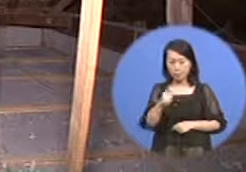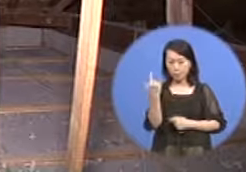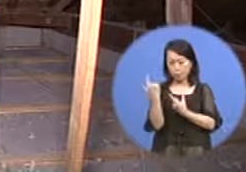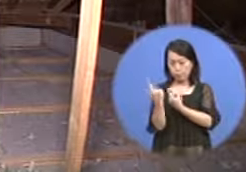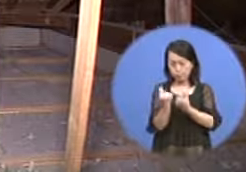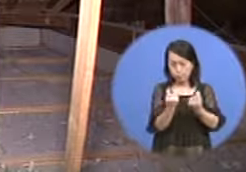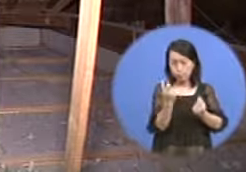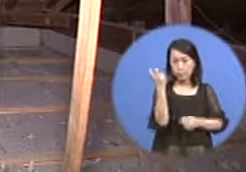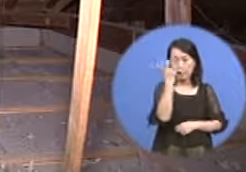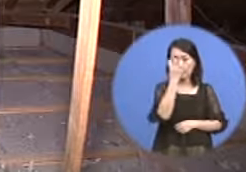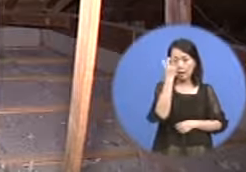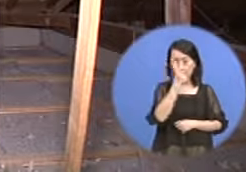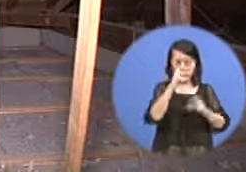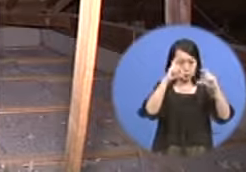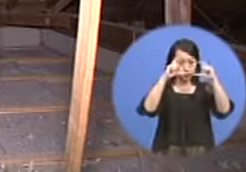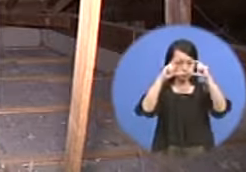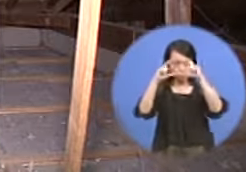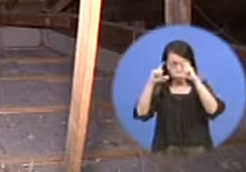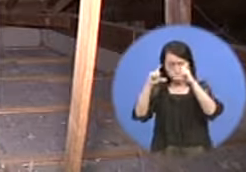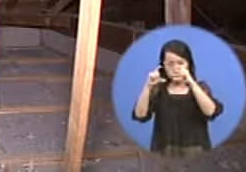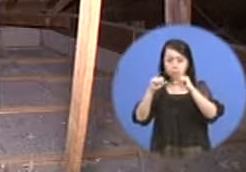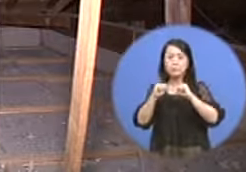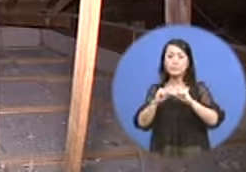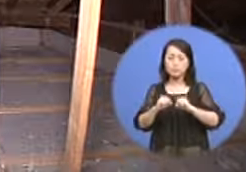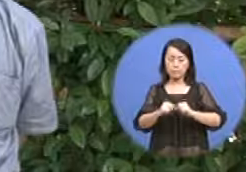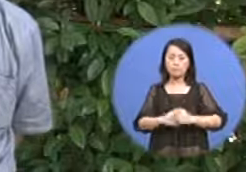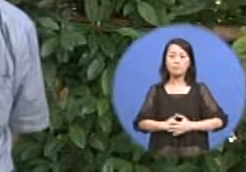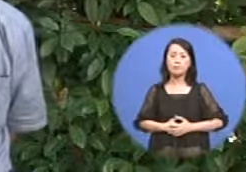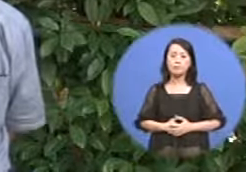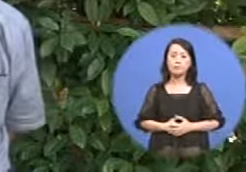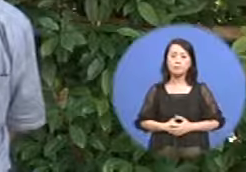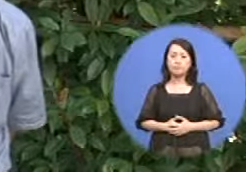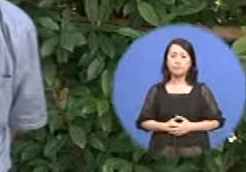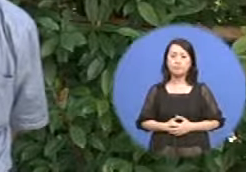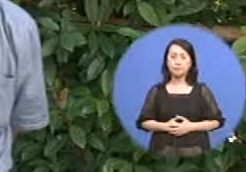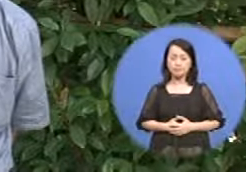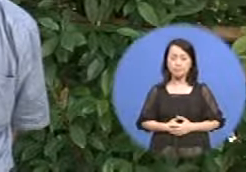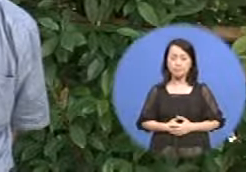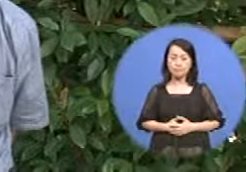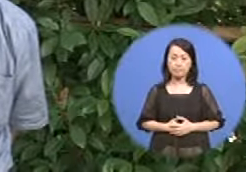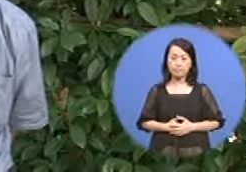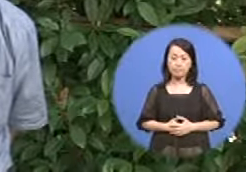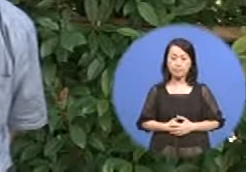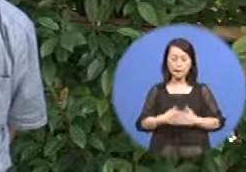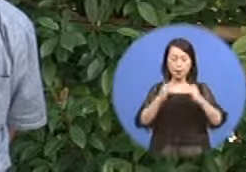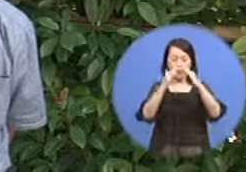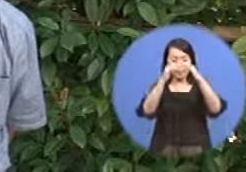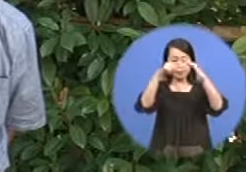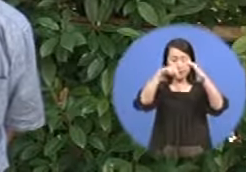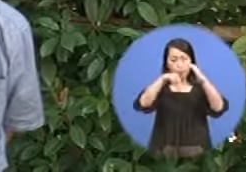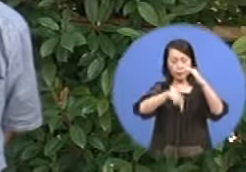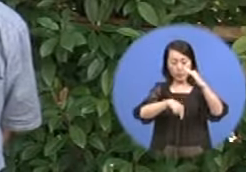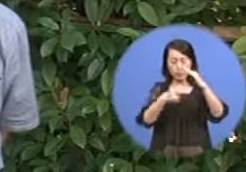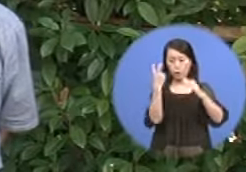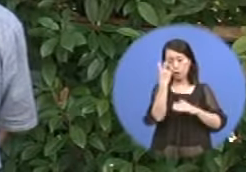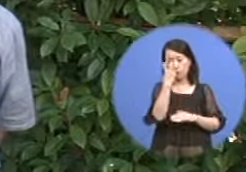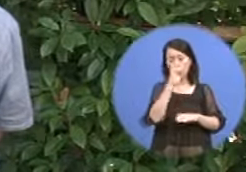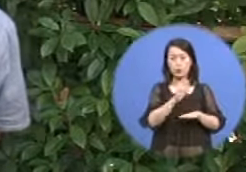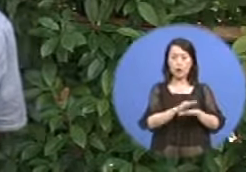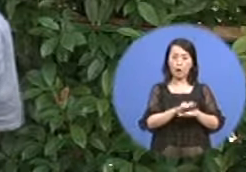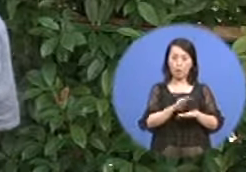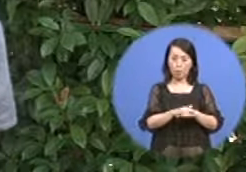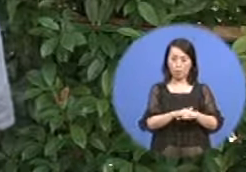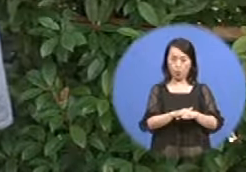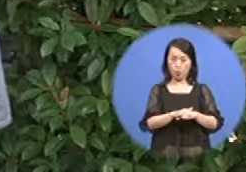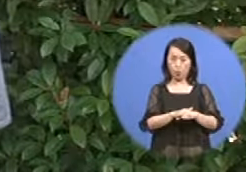して、写真も撮らせていただくという順番になります。以上が大体建物内の調査方法になりま